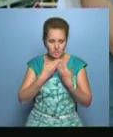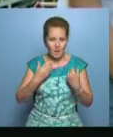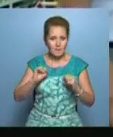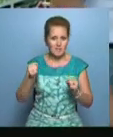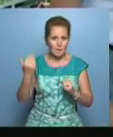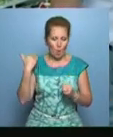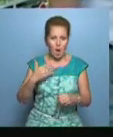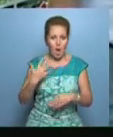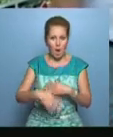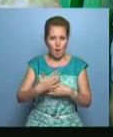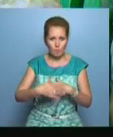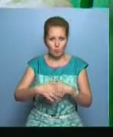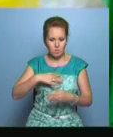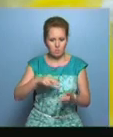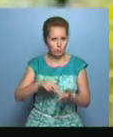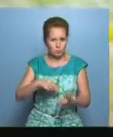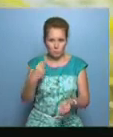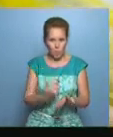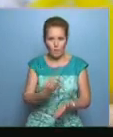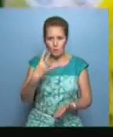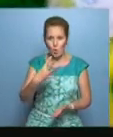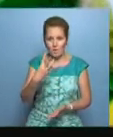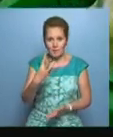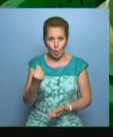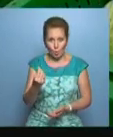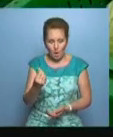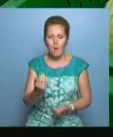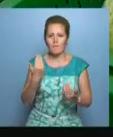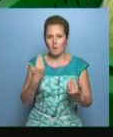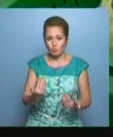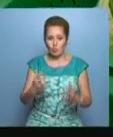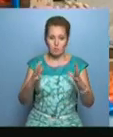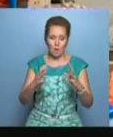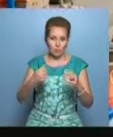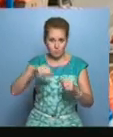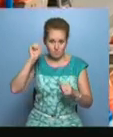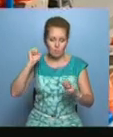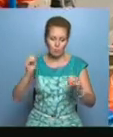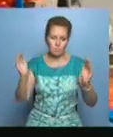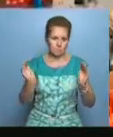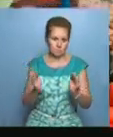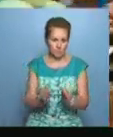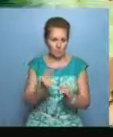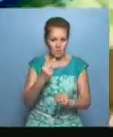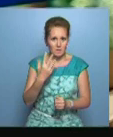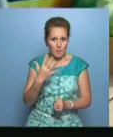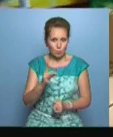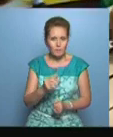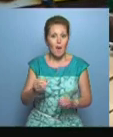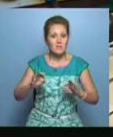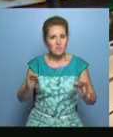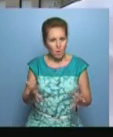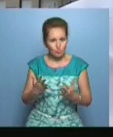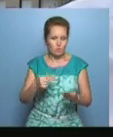самой дорогой в Поволжье – 43 рубля за килограмм, то сейчас кочан прошлогодний можно купить за 25 рублей. Правда, свежая стоит почти